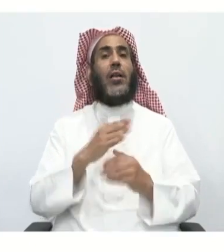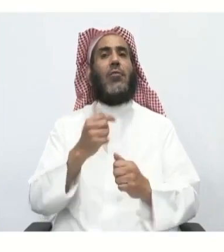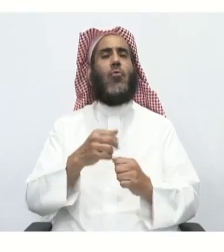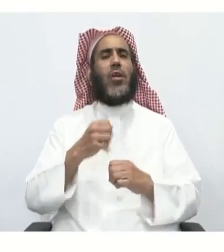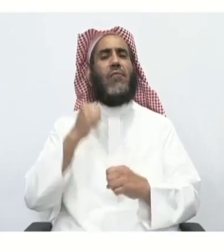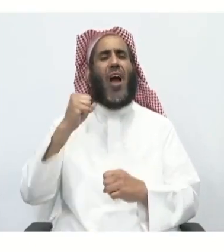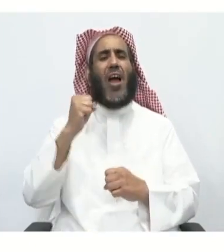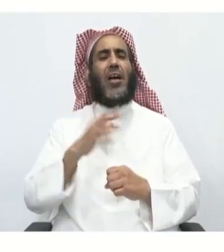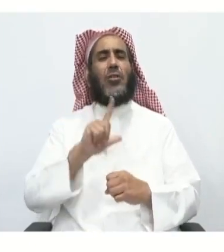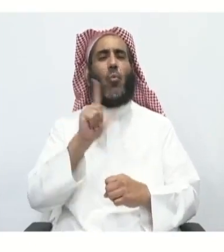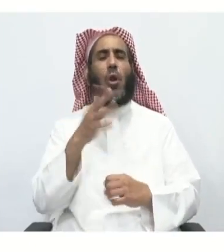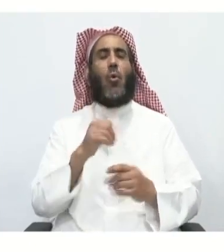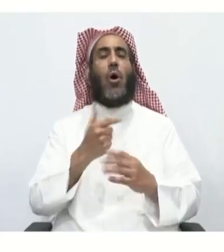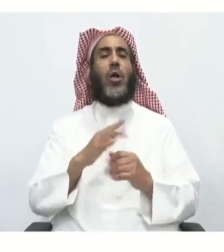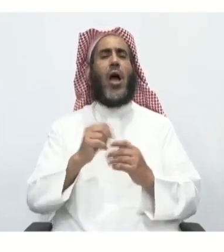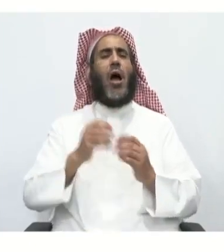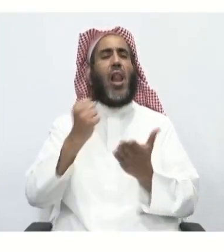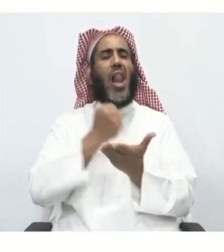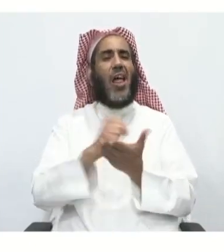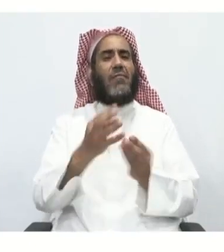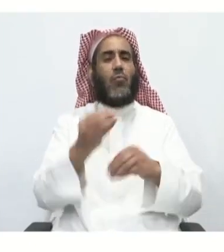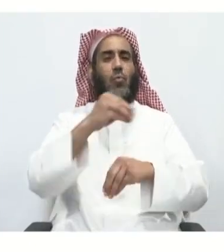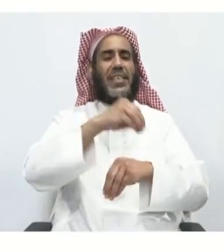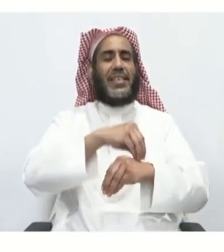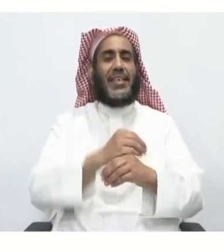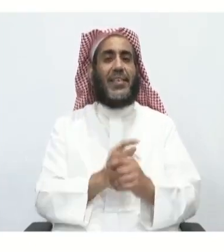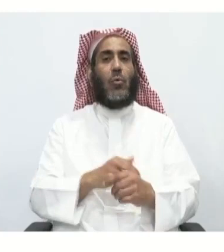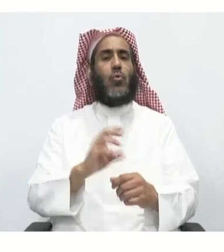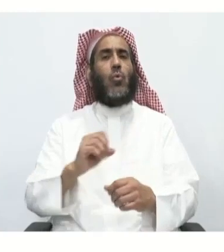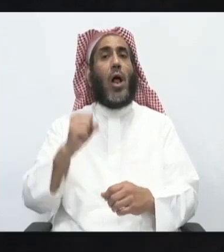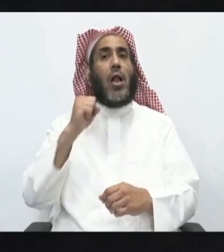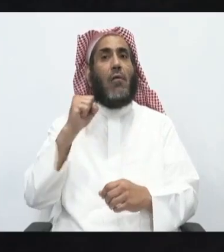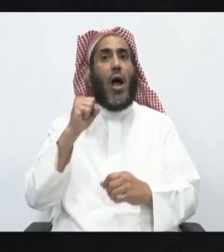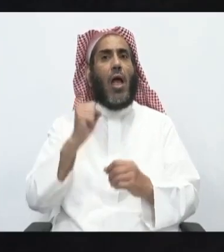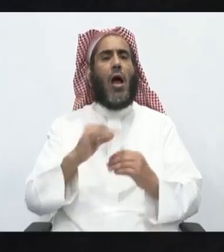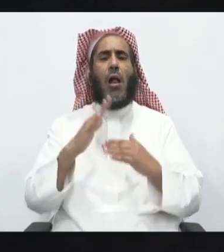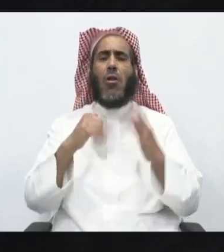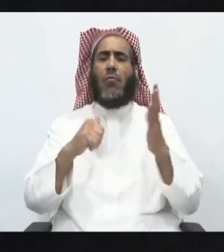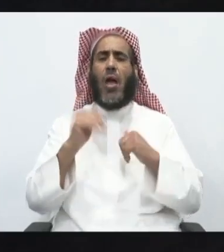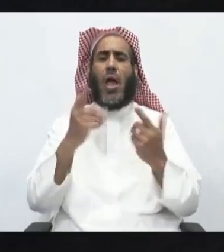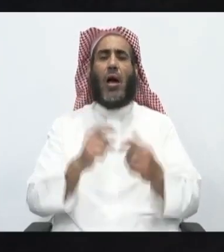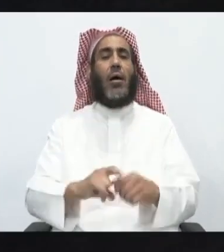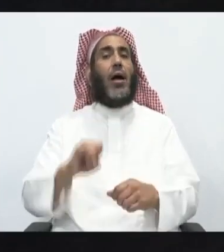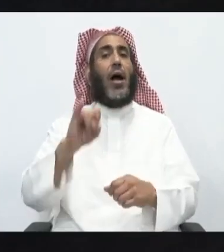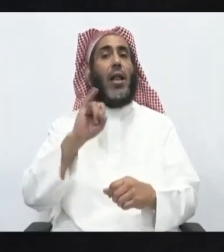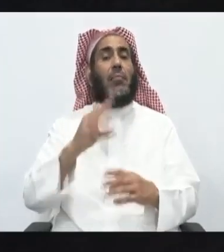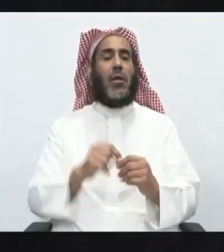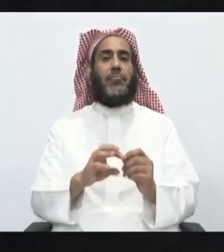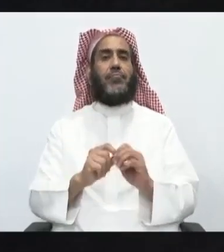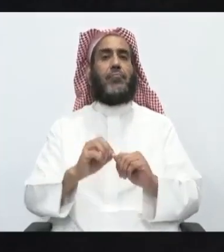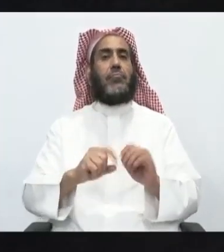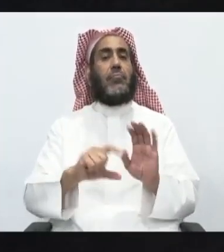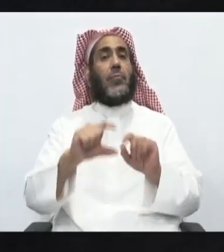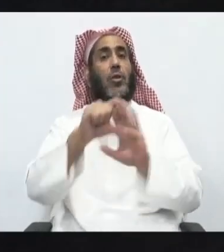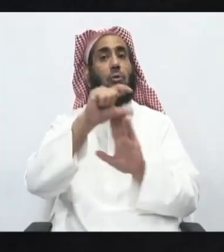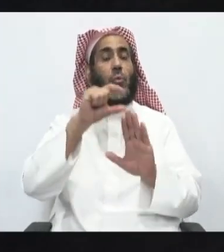الزياده عن الحذف والزياده نحن في الكفايه الاملائيه الوحده الثانيه الكفايه الاملائيه بعنوان الحذف والزياده